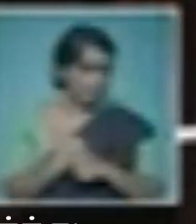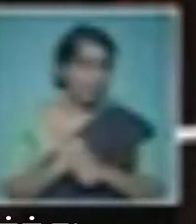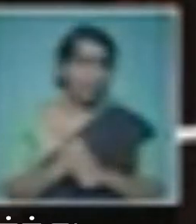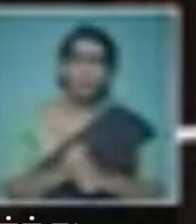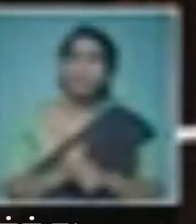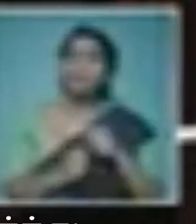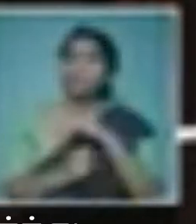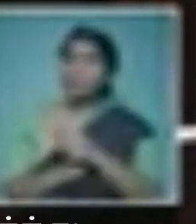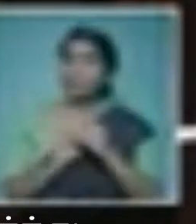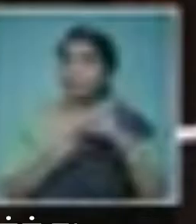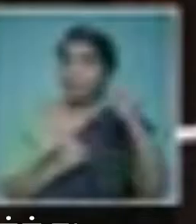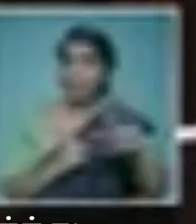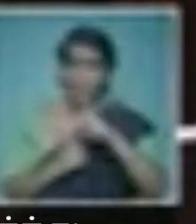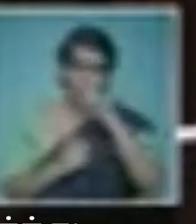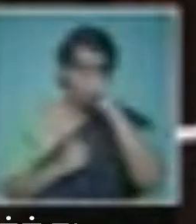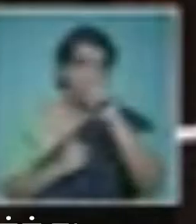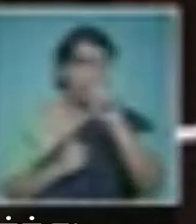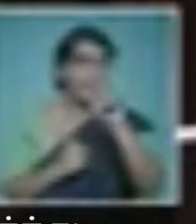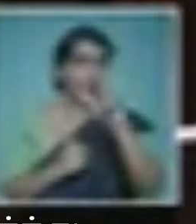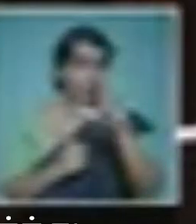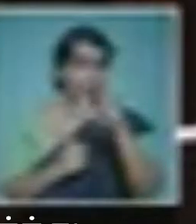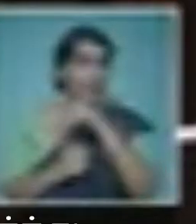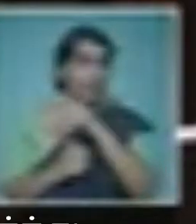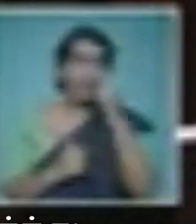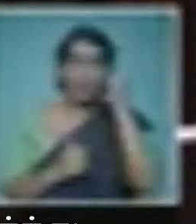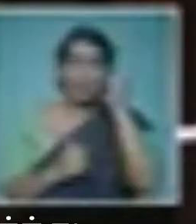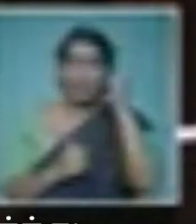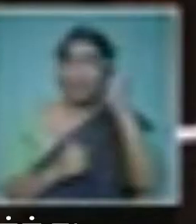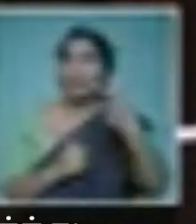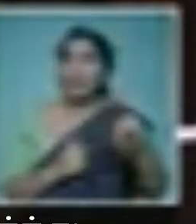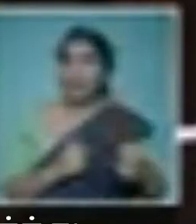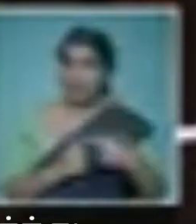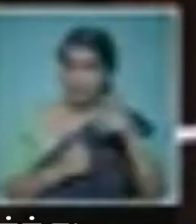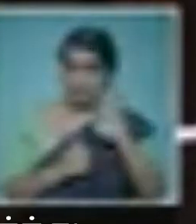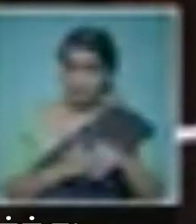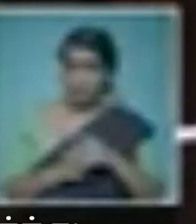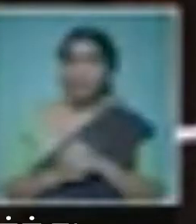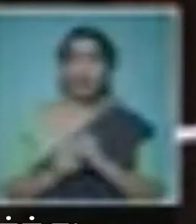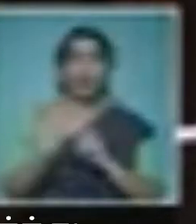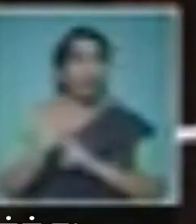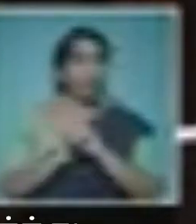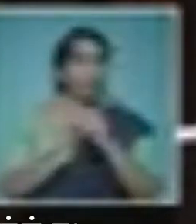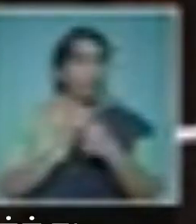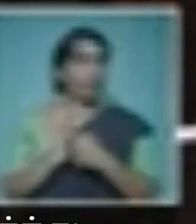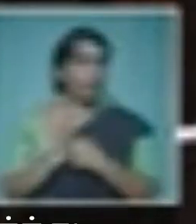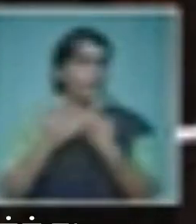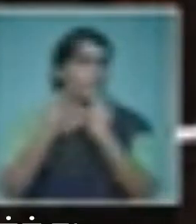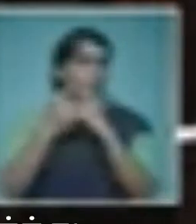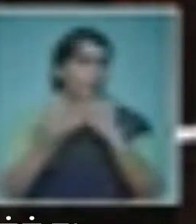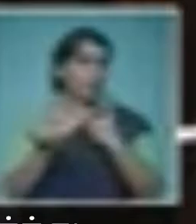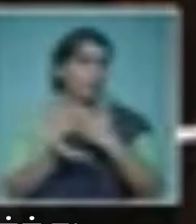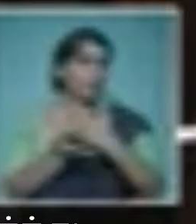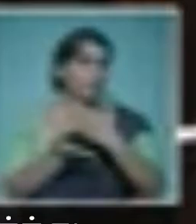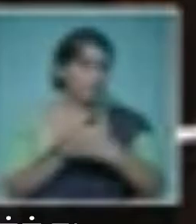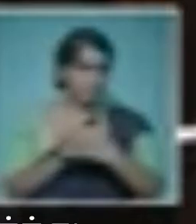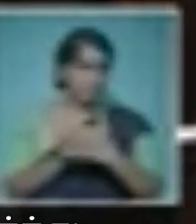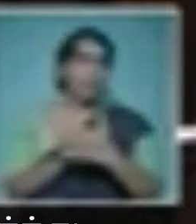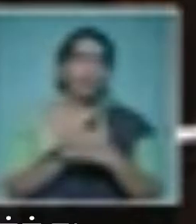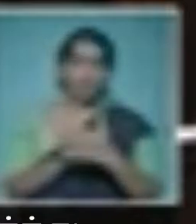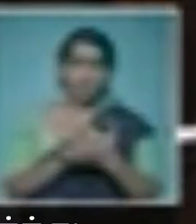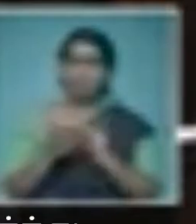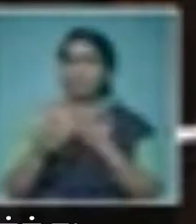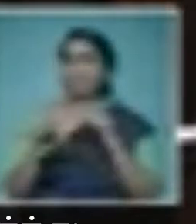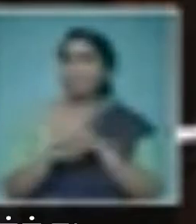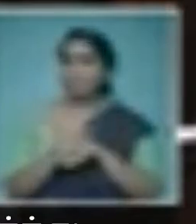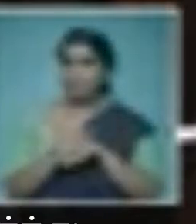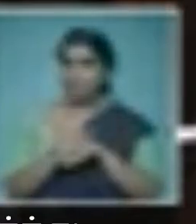27ஆம் தேதி அவங்களுடைய நினைவு தினத்திலே இன்று வடக்கு கிழக்கு முழுவதும் பல எதிர்ப்புக்கும் தடைகளுக்கும் மத்தியிலே அவருடைய உறவினர்கள் தங்களுடைய இறந்த